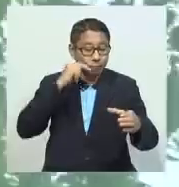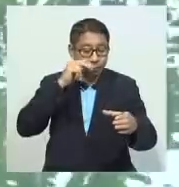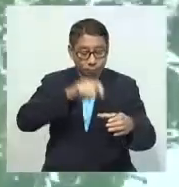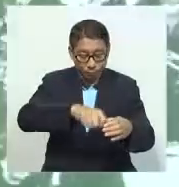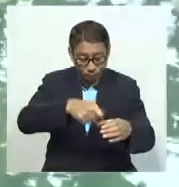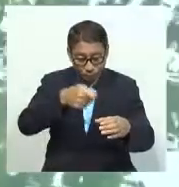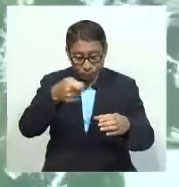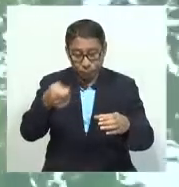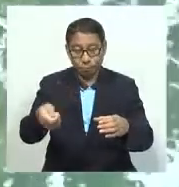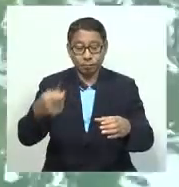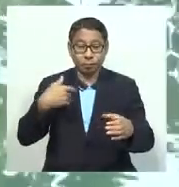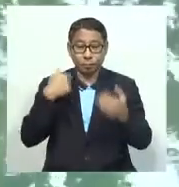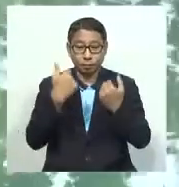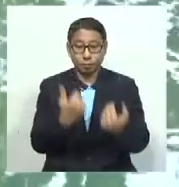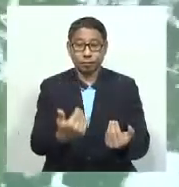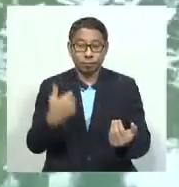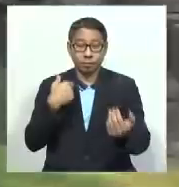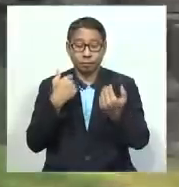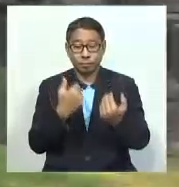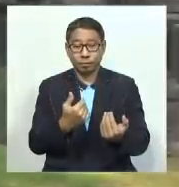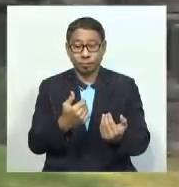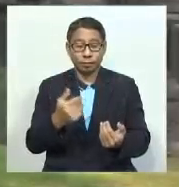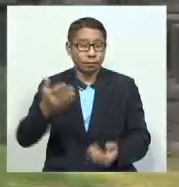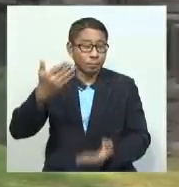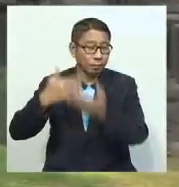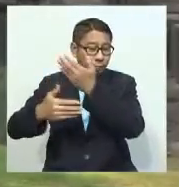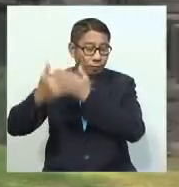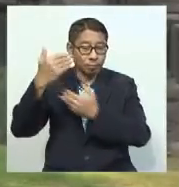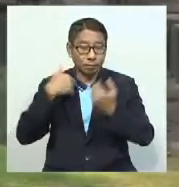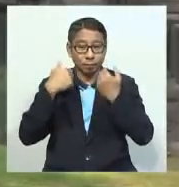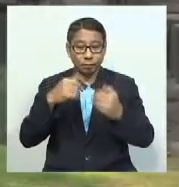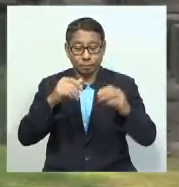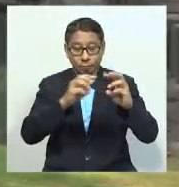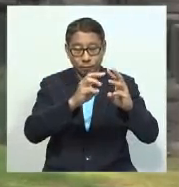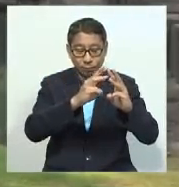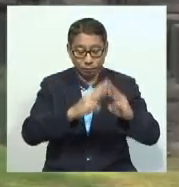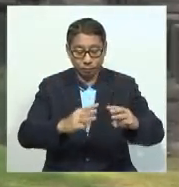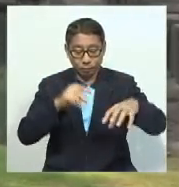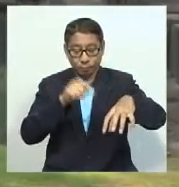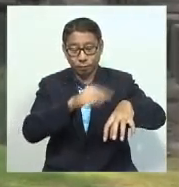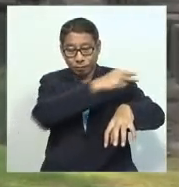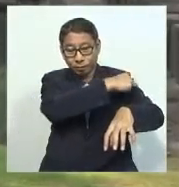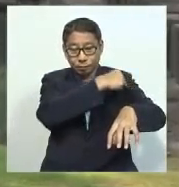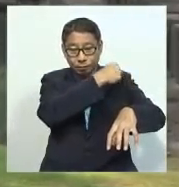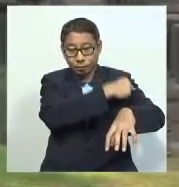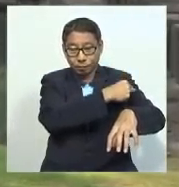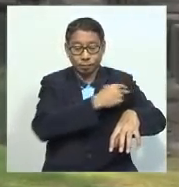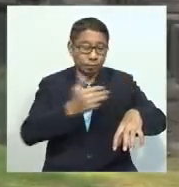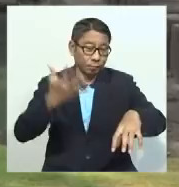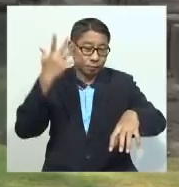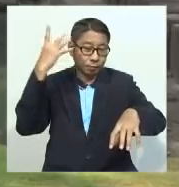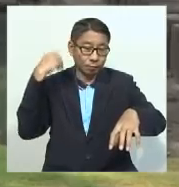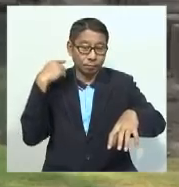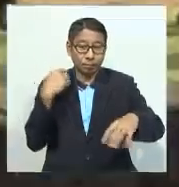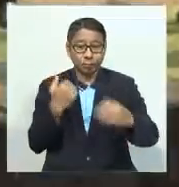ศักดิ์สิทธิ์สำหรับบ่อน้ำศักดิ์สิทธิ์แห่งนี้นะคะเคยเป็นอโรคยาศาลาหรือว่าโรงพยาบาลในอดีตมาก่อน